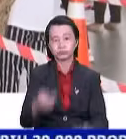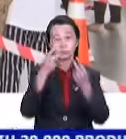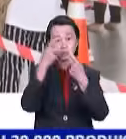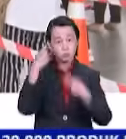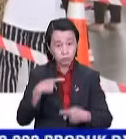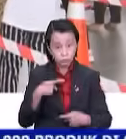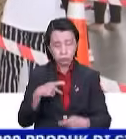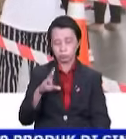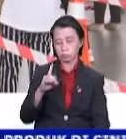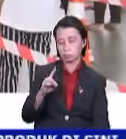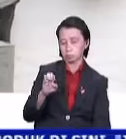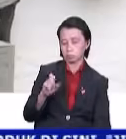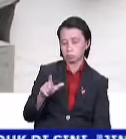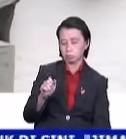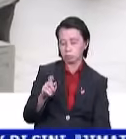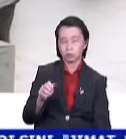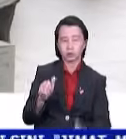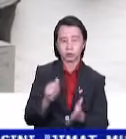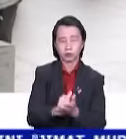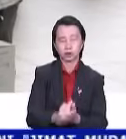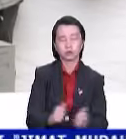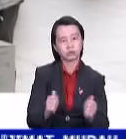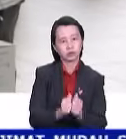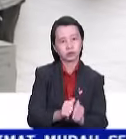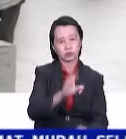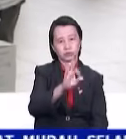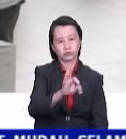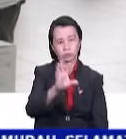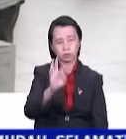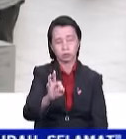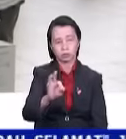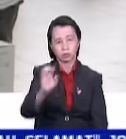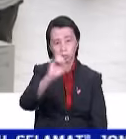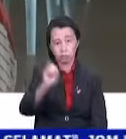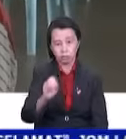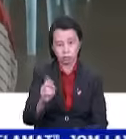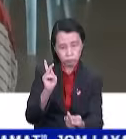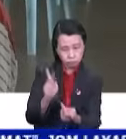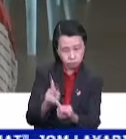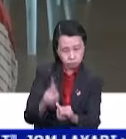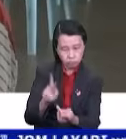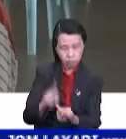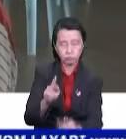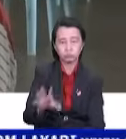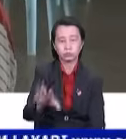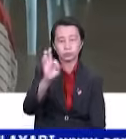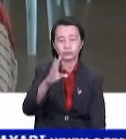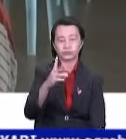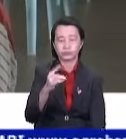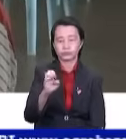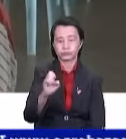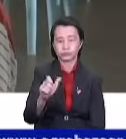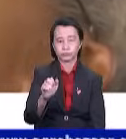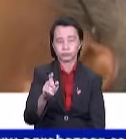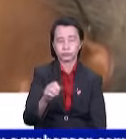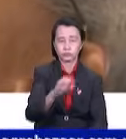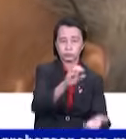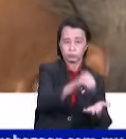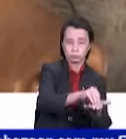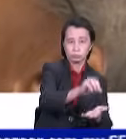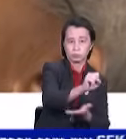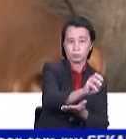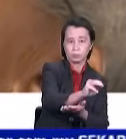merupakan varian delta dengan 99-100 pemadanan kadar pemesanan tinggi badan Delta dikesan di samarahan